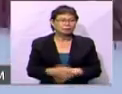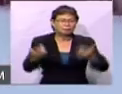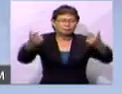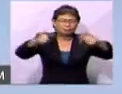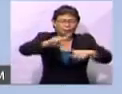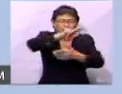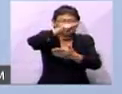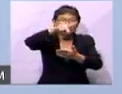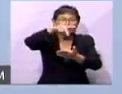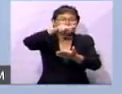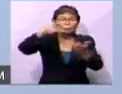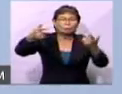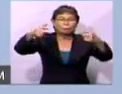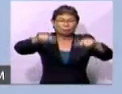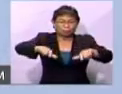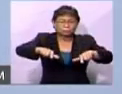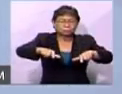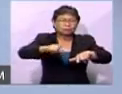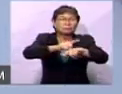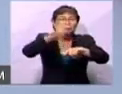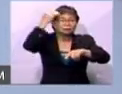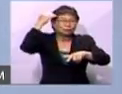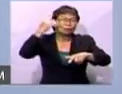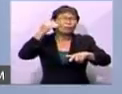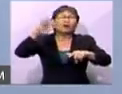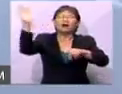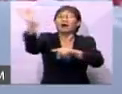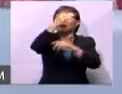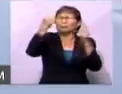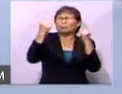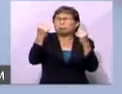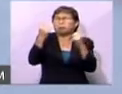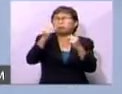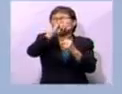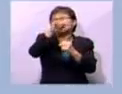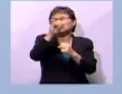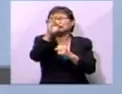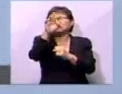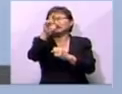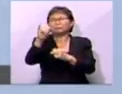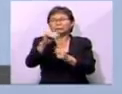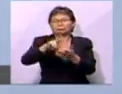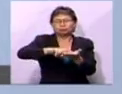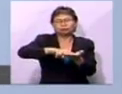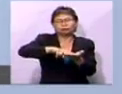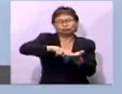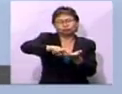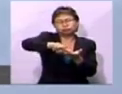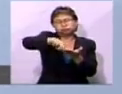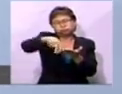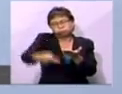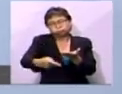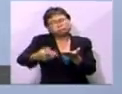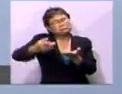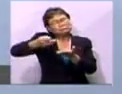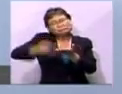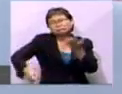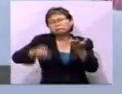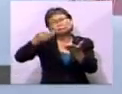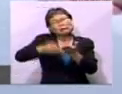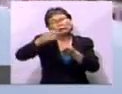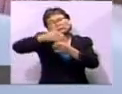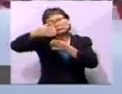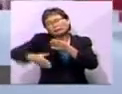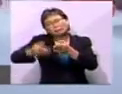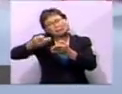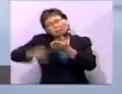Berlangsung di pusat Alpine Junction, faktor angin kencang menyebabkan Jeffrey Webb tergelincir sehingga gagal menamatkan